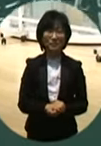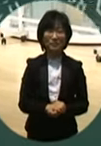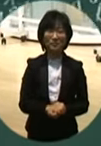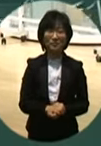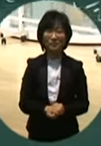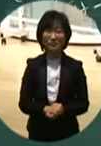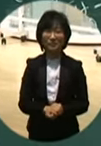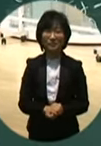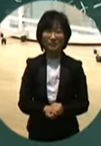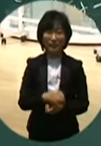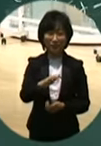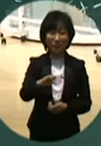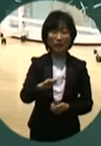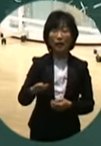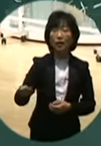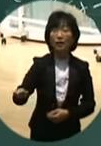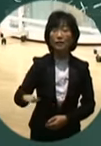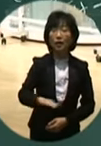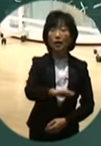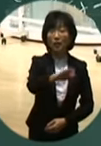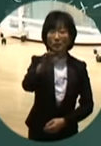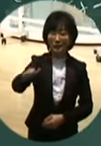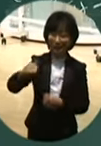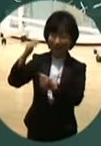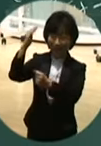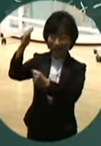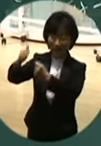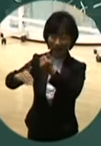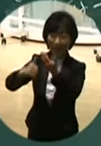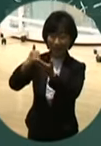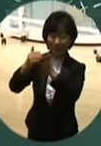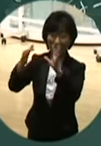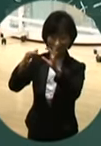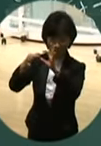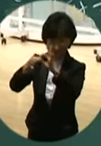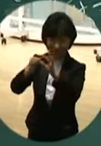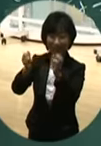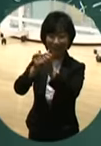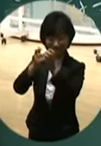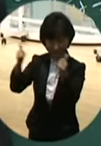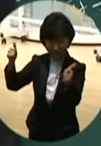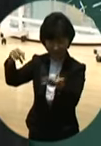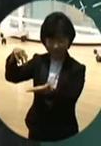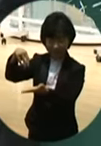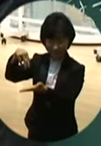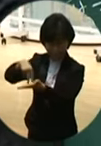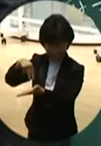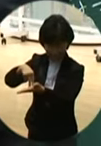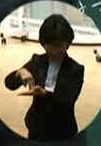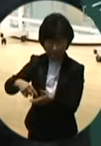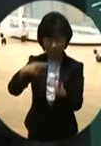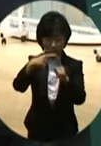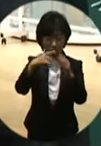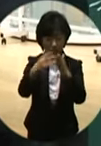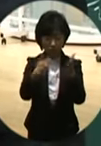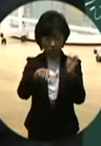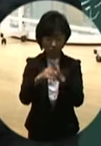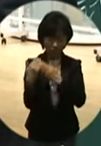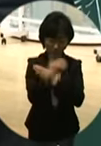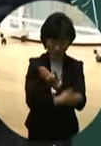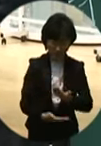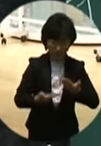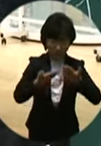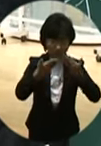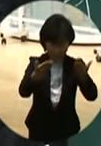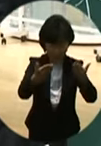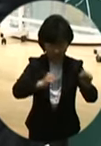정말로 하나님의 사람으로 헌신하는 축복을 회복하시길 바랍니다. So when I say because of you, just one of you, the church will be saying it might